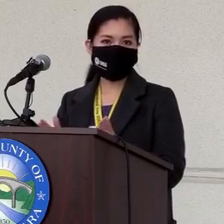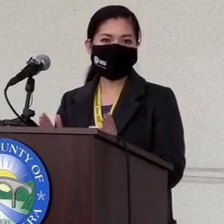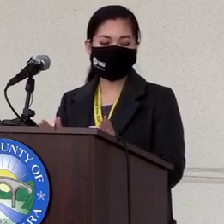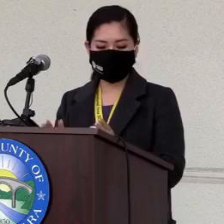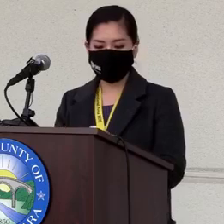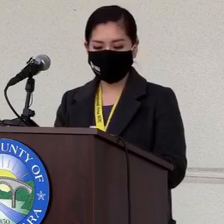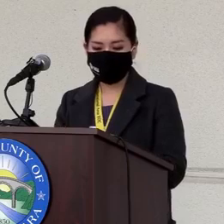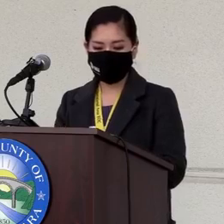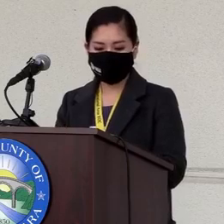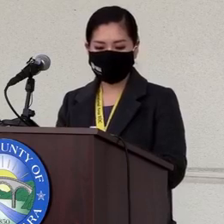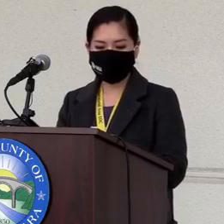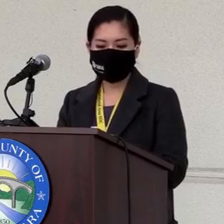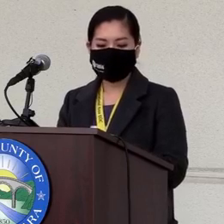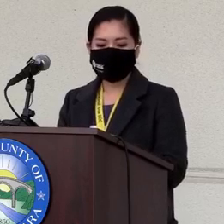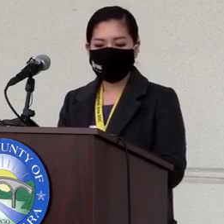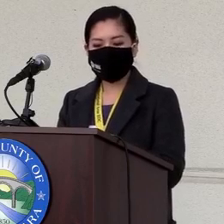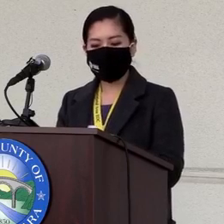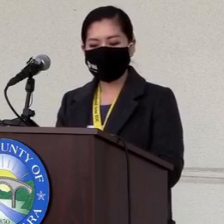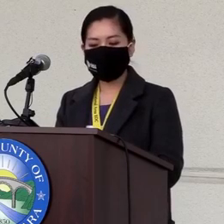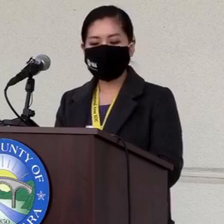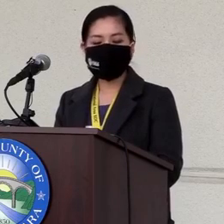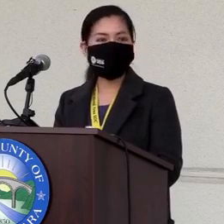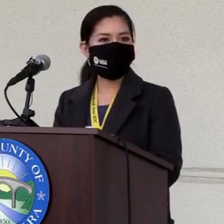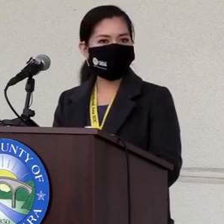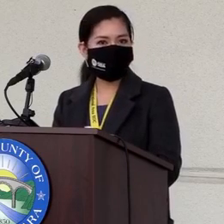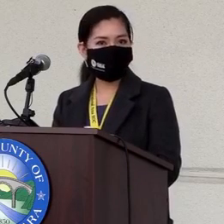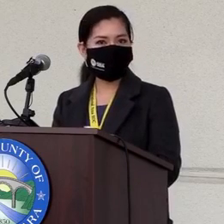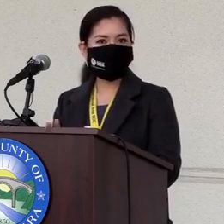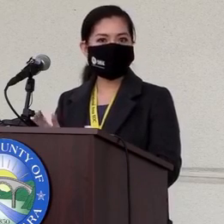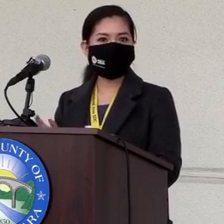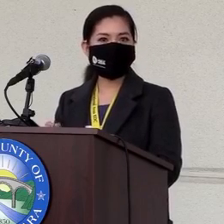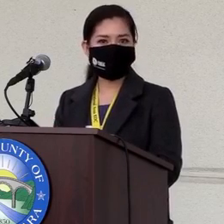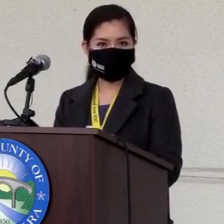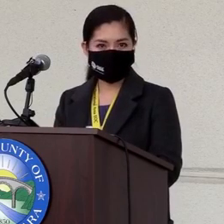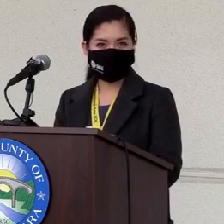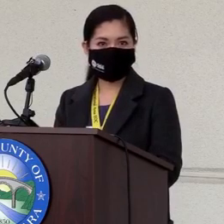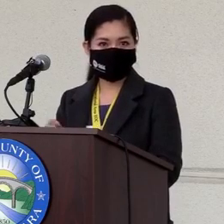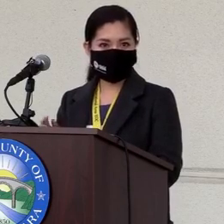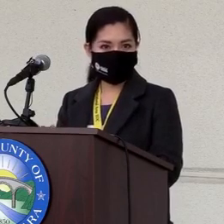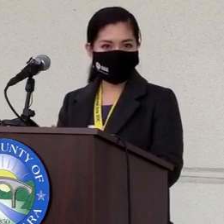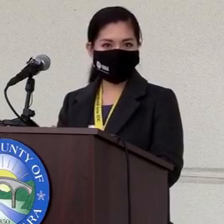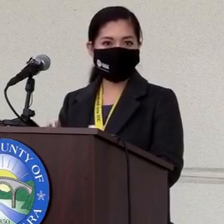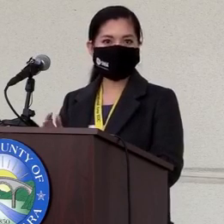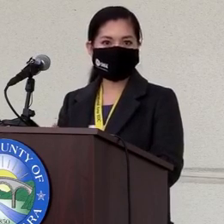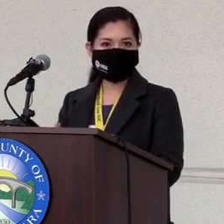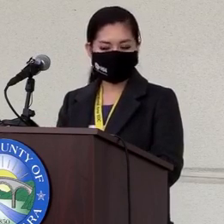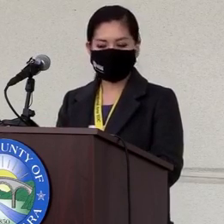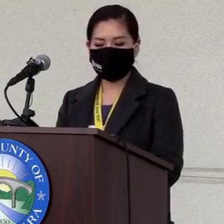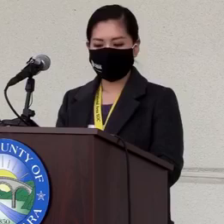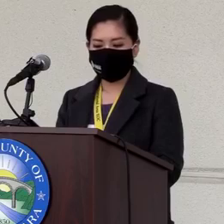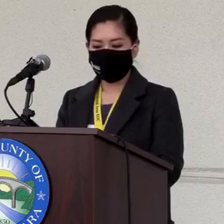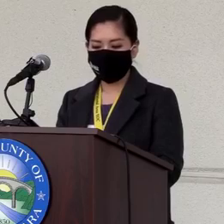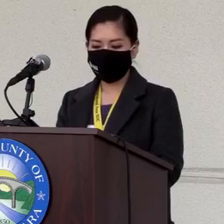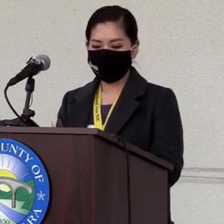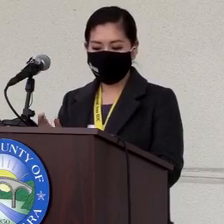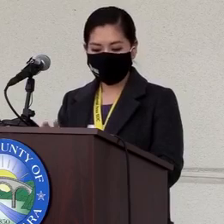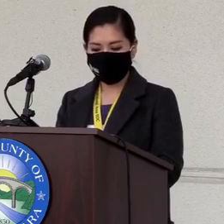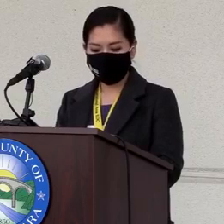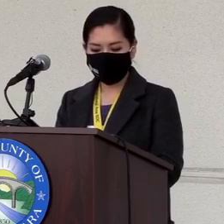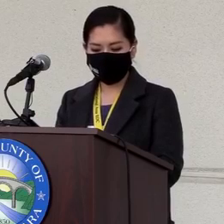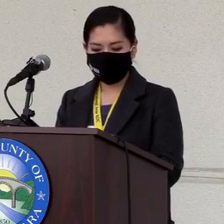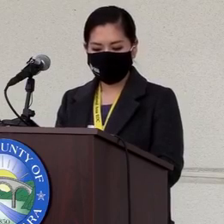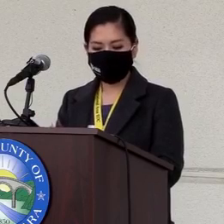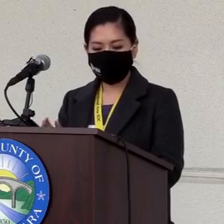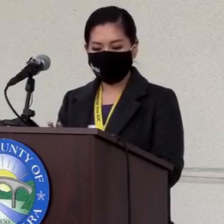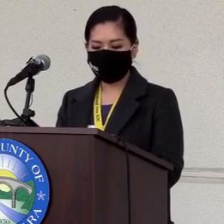cơ sở dành cho những người vô gia cư. Như quý vị cũng biết thì từ tháng 11 chúng ta đã nhận thấy được những con số tăng cao không kiểm